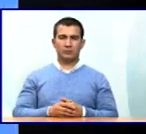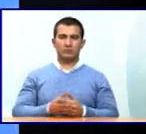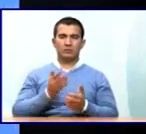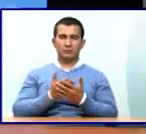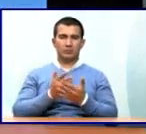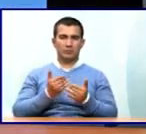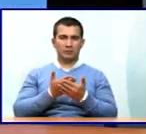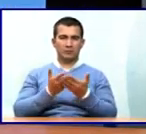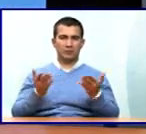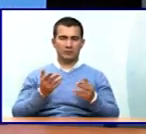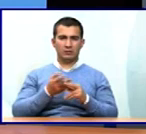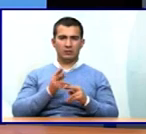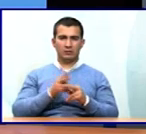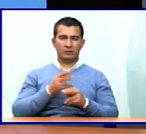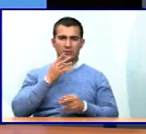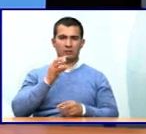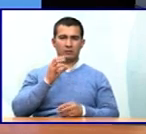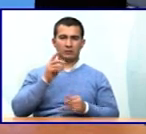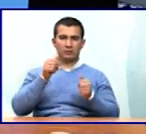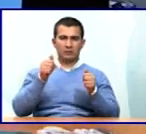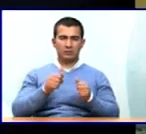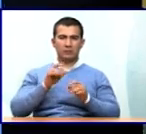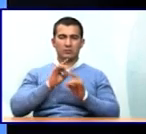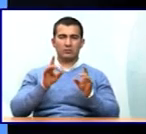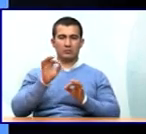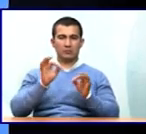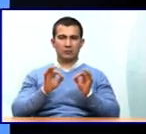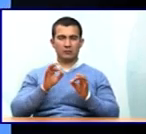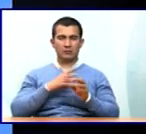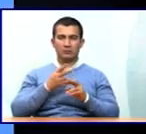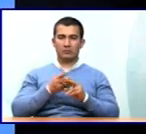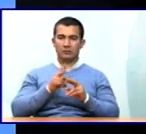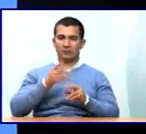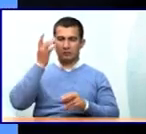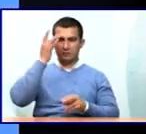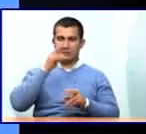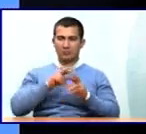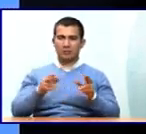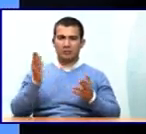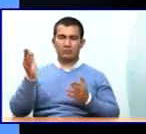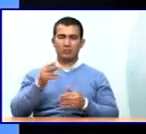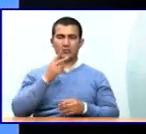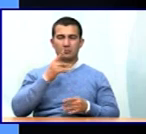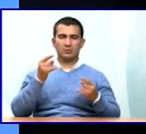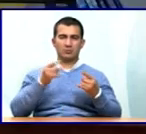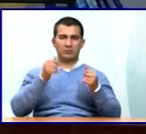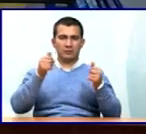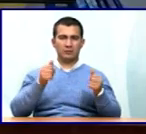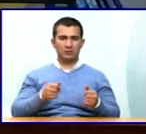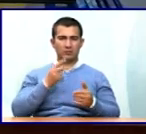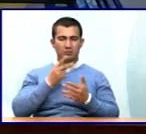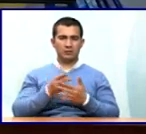Hozir siz bilan ko'rib o'tgan sxematik ifodamizning mana tajriba ko'rinishi. Mana tokli